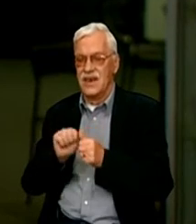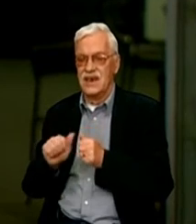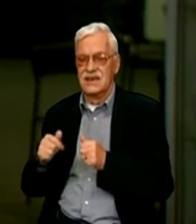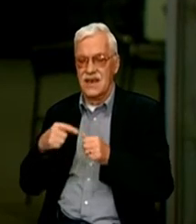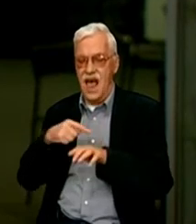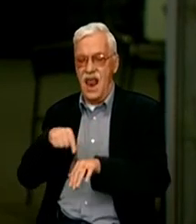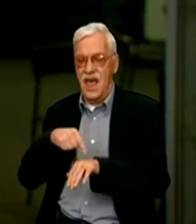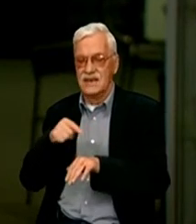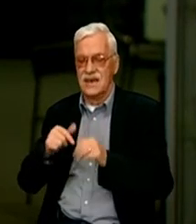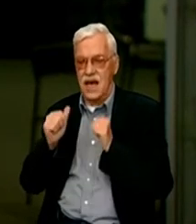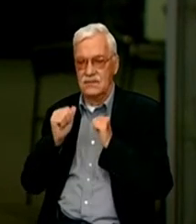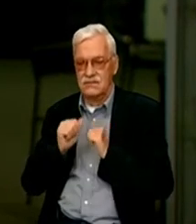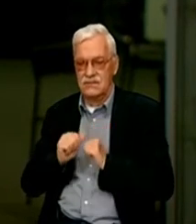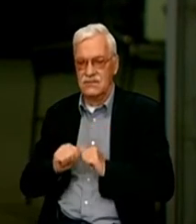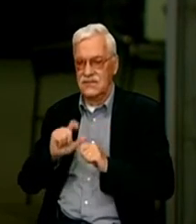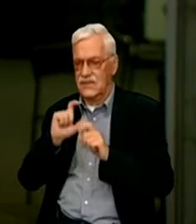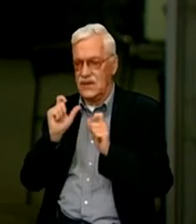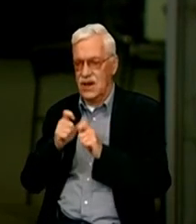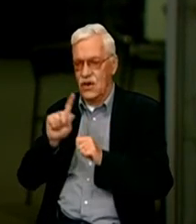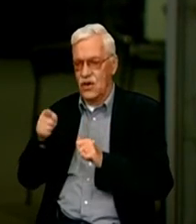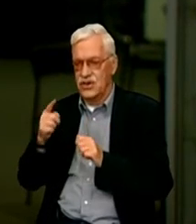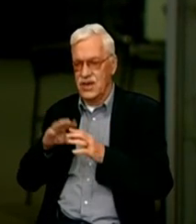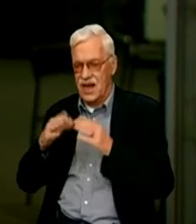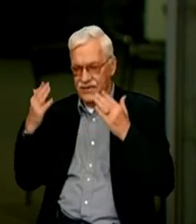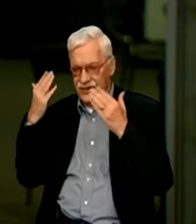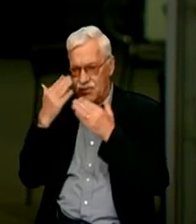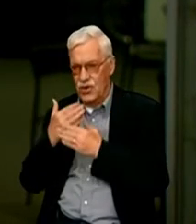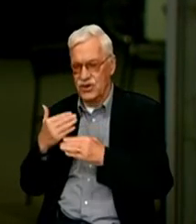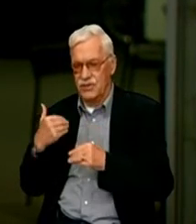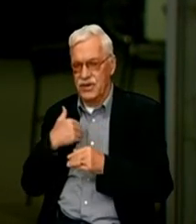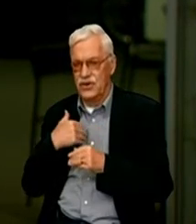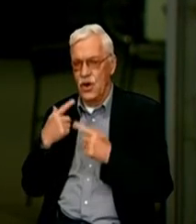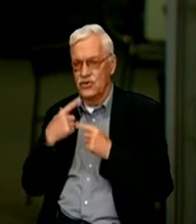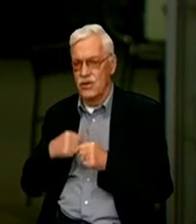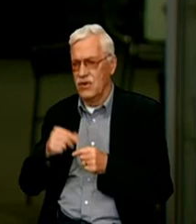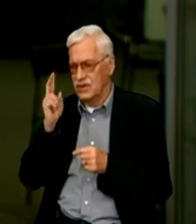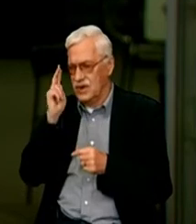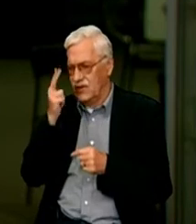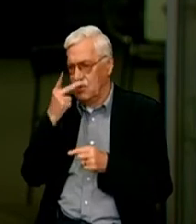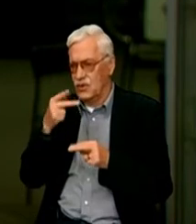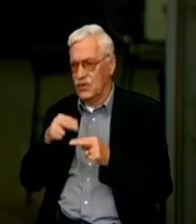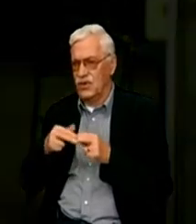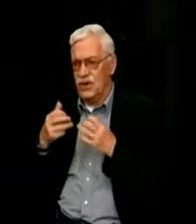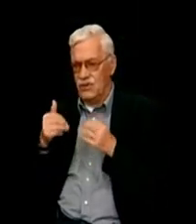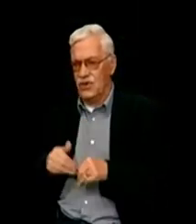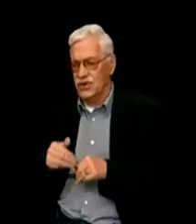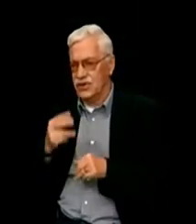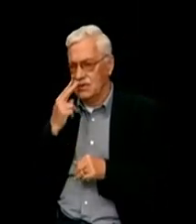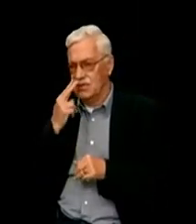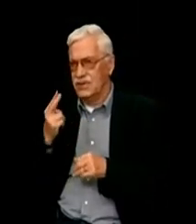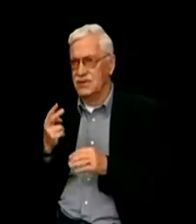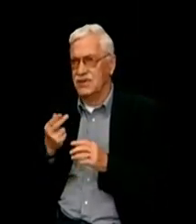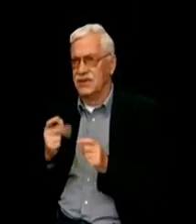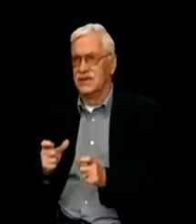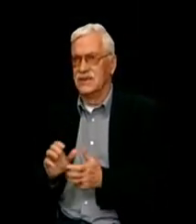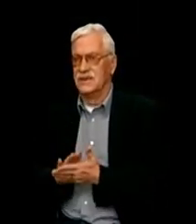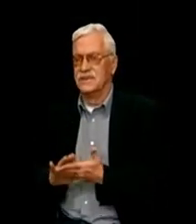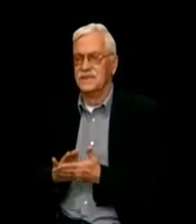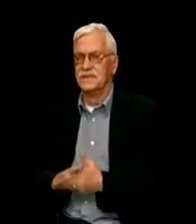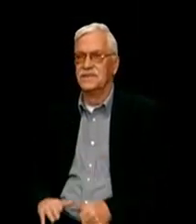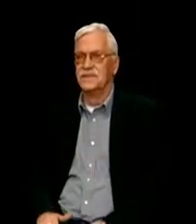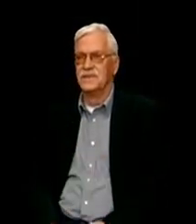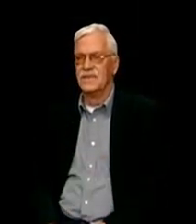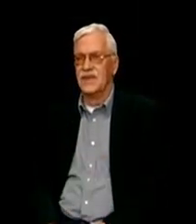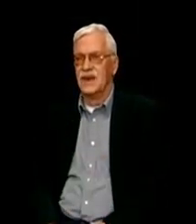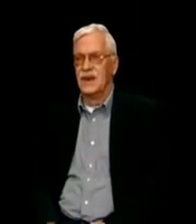jest godzina w całkowitych ciemnościach, godzina bycia osobą niewidomą, która może paradoksalnie otworzyć oczy na całe życie. Generalnie macie dobrze,